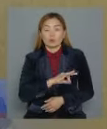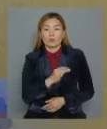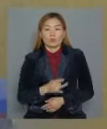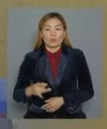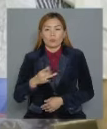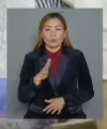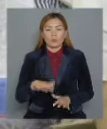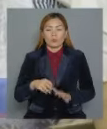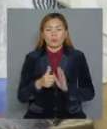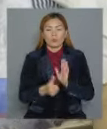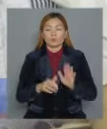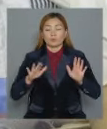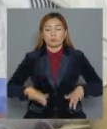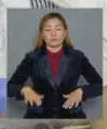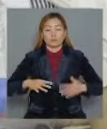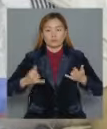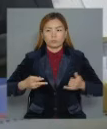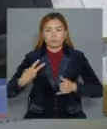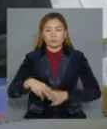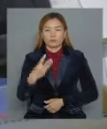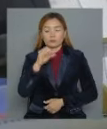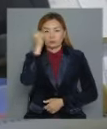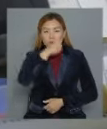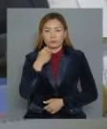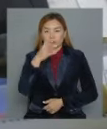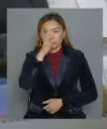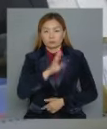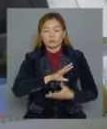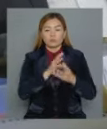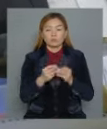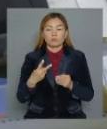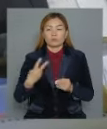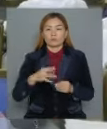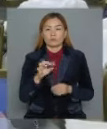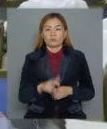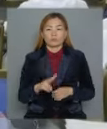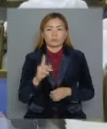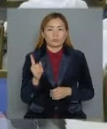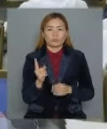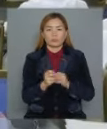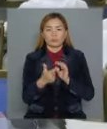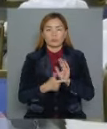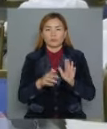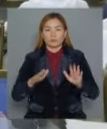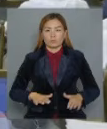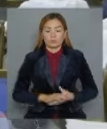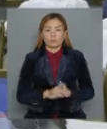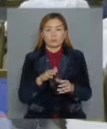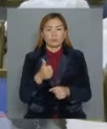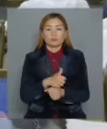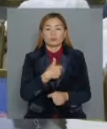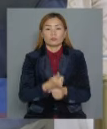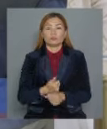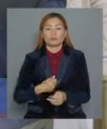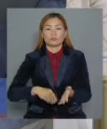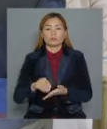республика көлемінде 16-шы орынды көрсетсе, 2023 жылдың 4 ай қорытындысымен 20 облыстың ішінде 17-шы орында тұр. Ал басшылар мұны сатып